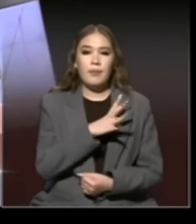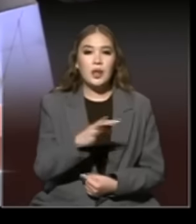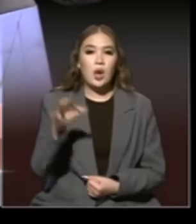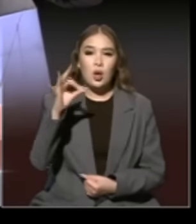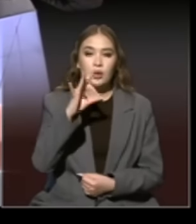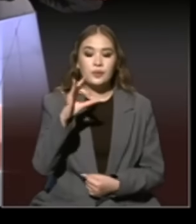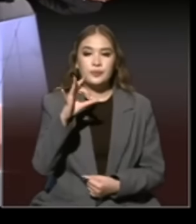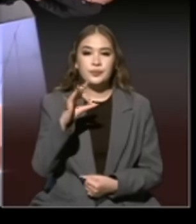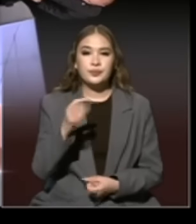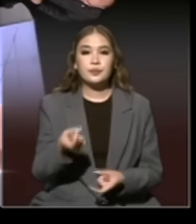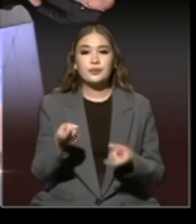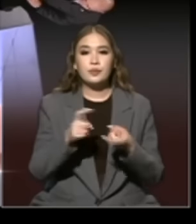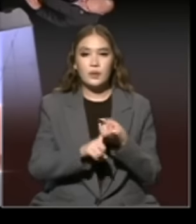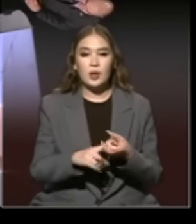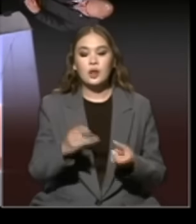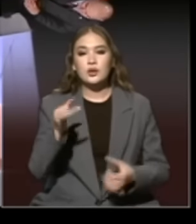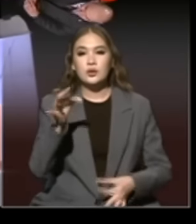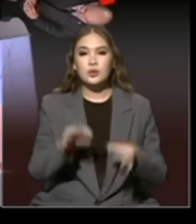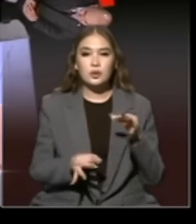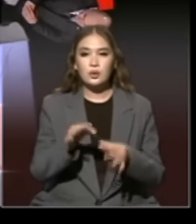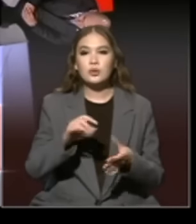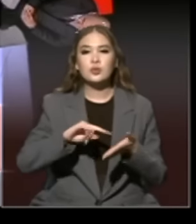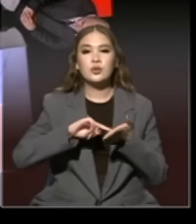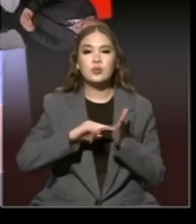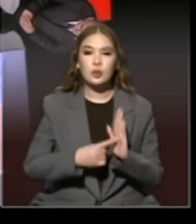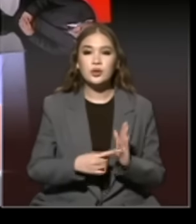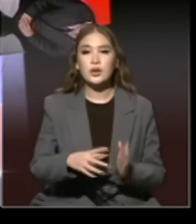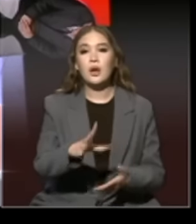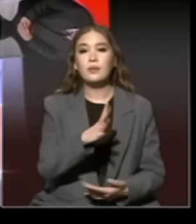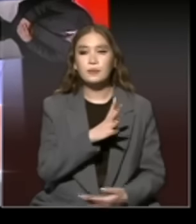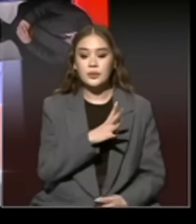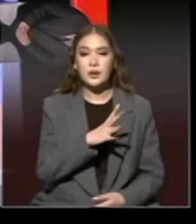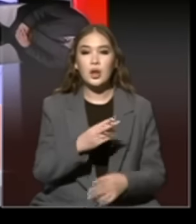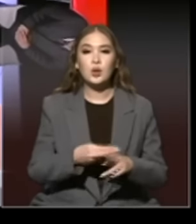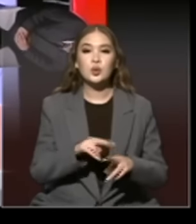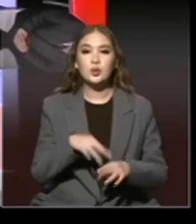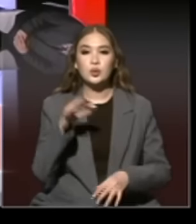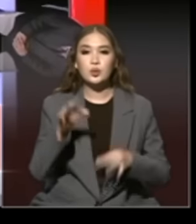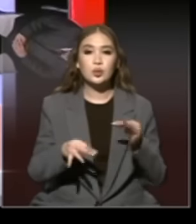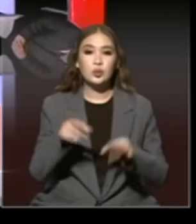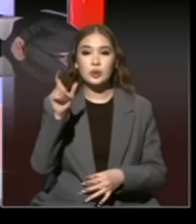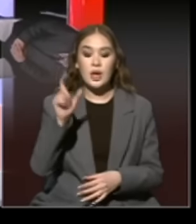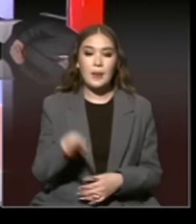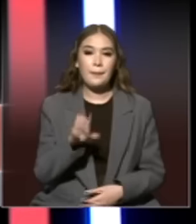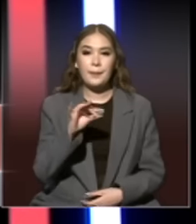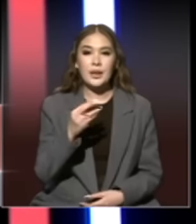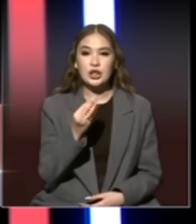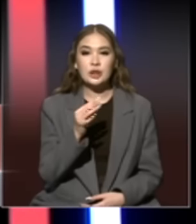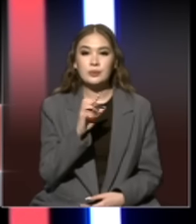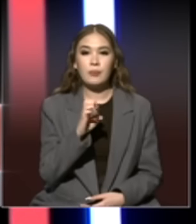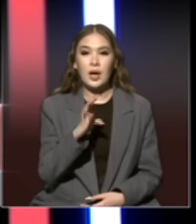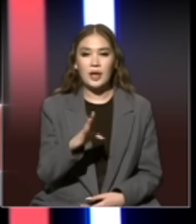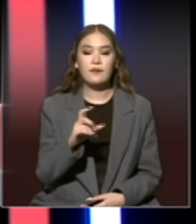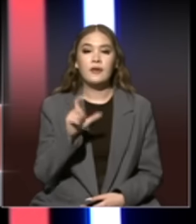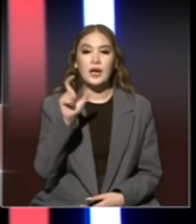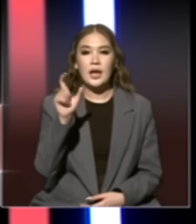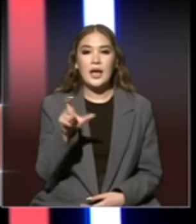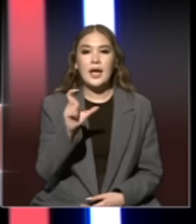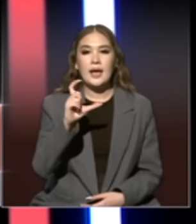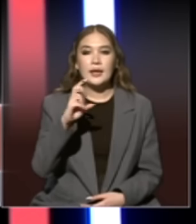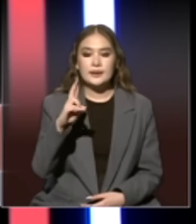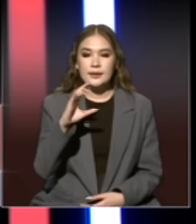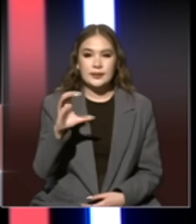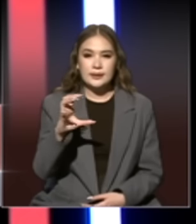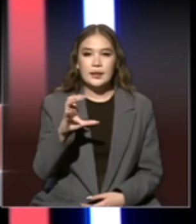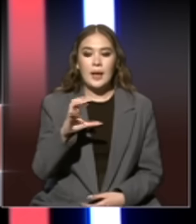резонансты іске қатысты бүгін сот процесіне нүкте қойылды. Судья Қуандық Бишімбаевқа, экс-министрге